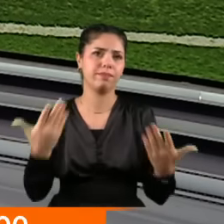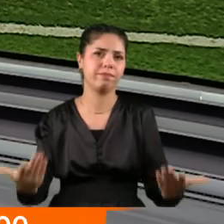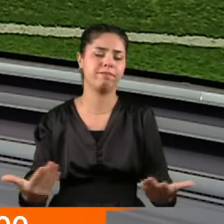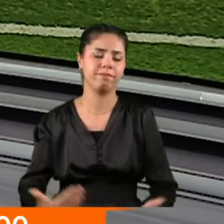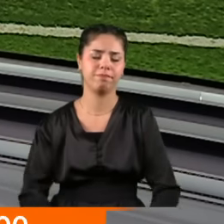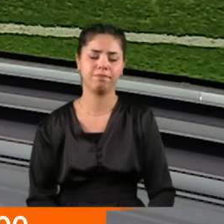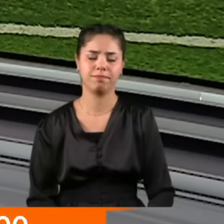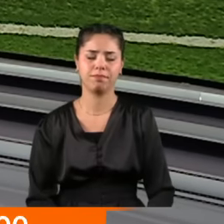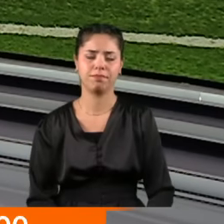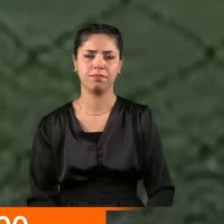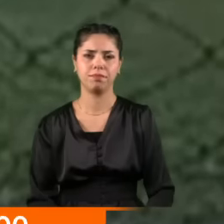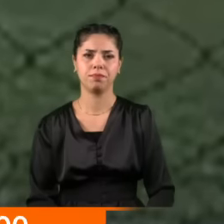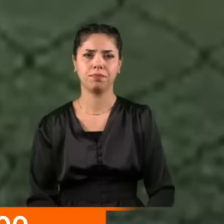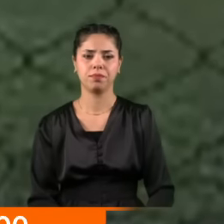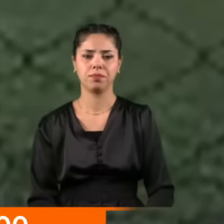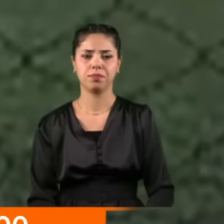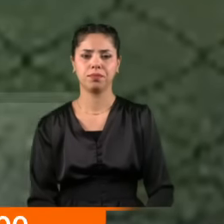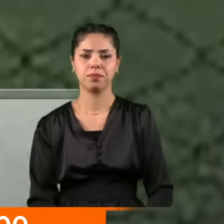ekranlarınıza.